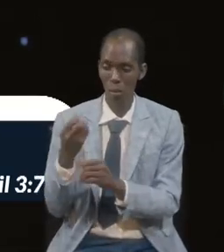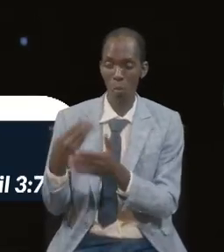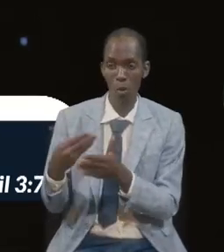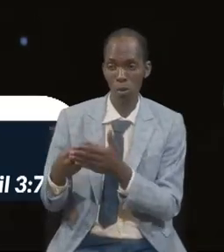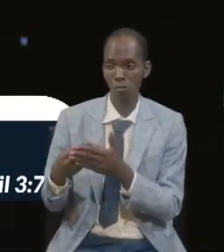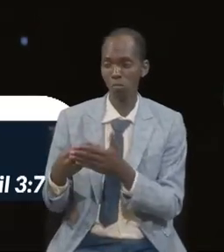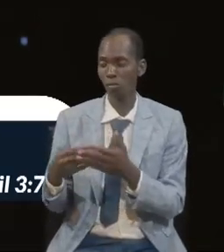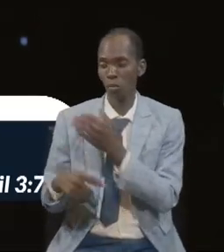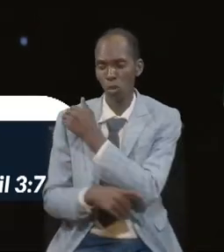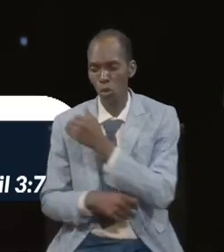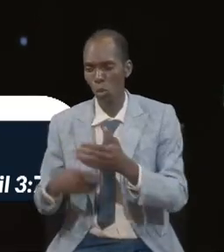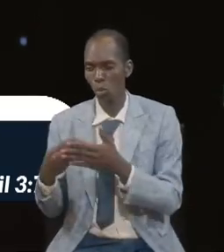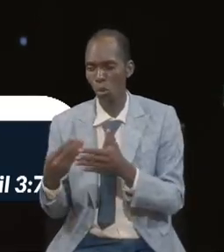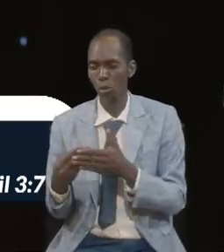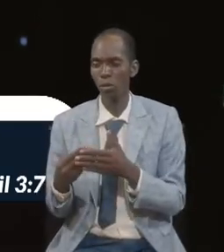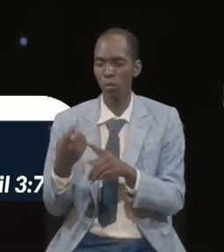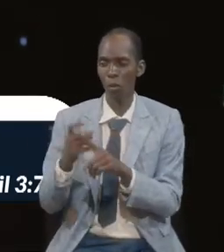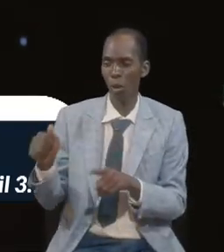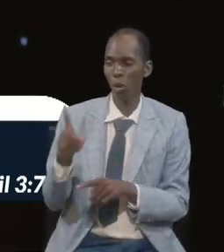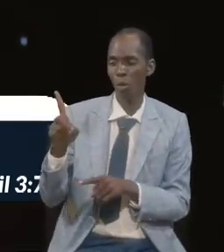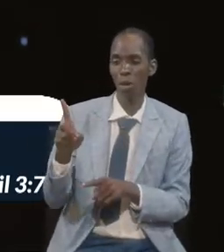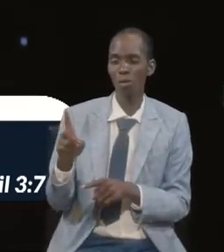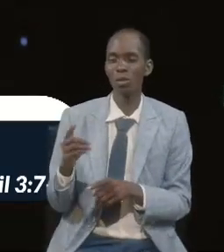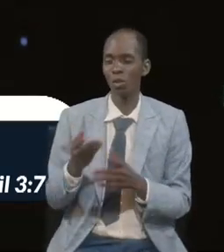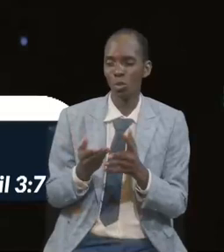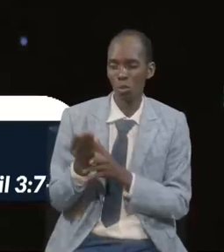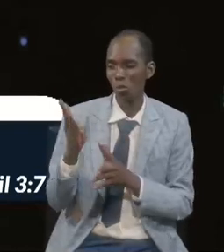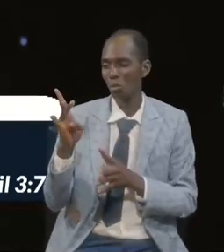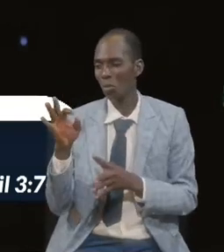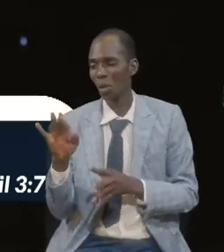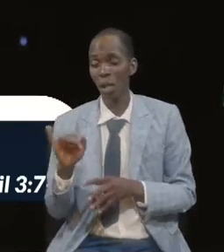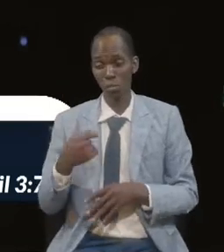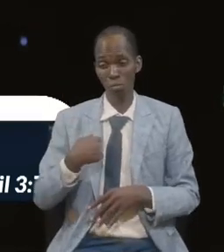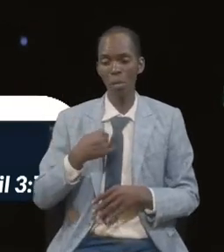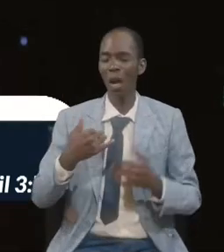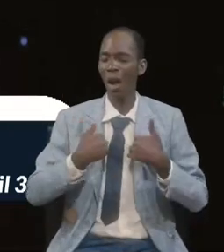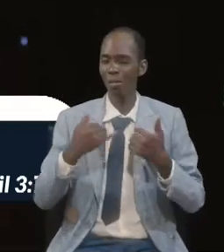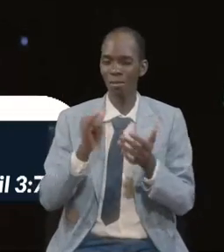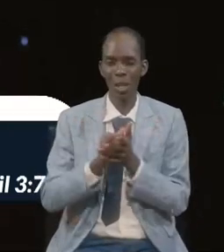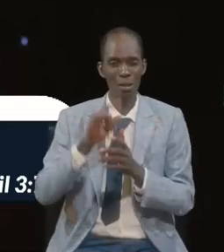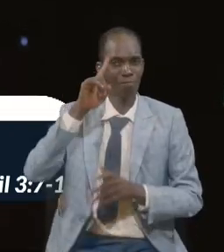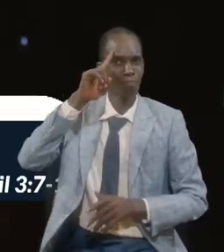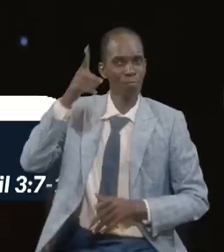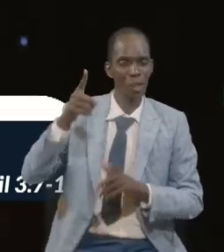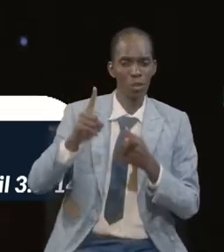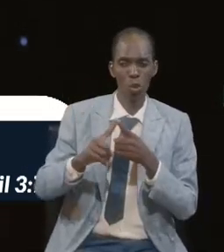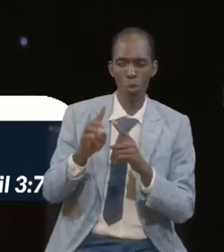de n'importe qui, ah, j'ai cette habileté de parler à la personne pour l'avoir. Et la façon